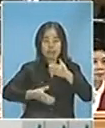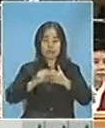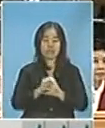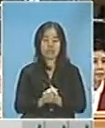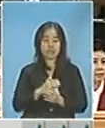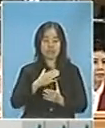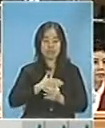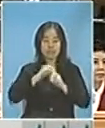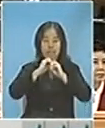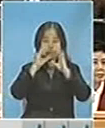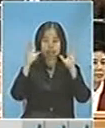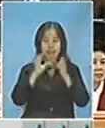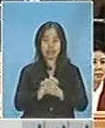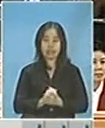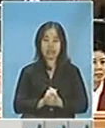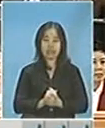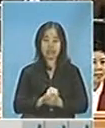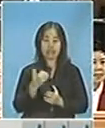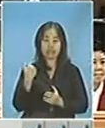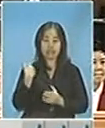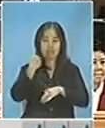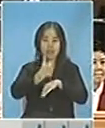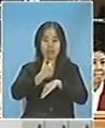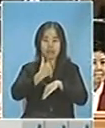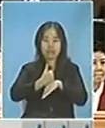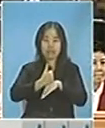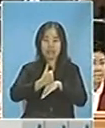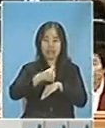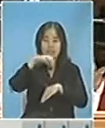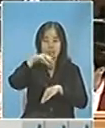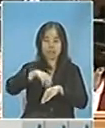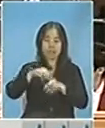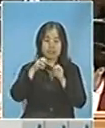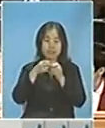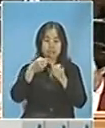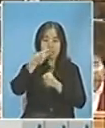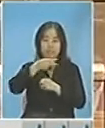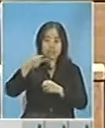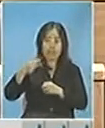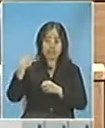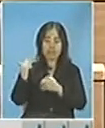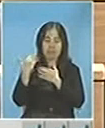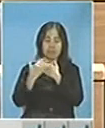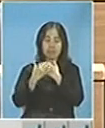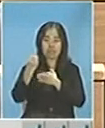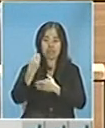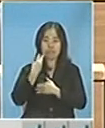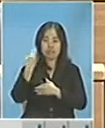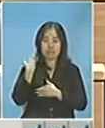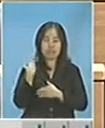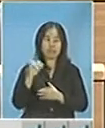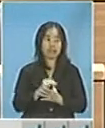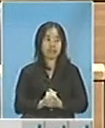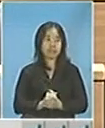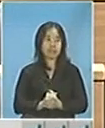ขานชื่อให้ชัดหน่อยนะครับเดี๋ยวทางรัฐมนตรีหรือราชบัณฑิตฟังอยู่จะตำหนิผมได้นะครับก็ขอเรียนต่อ